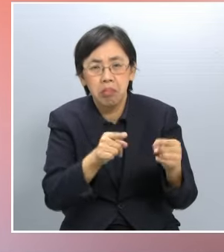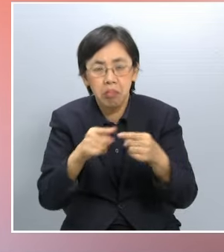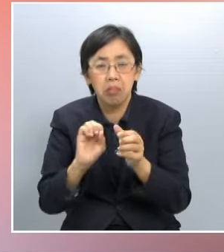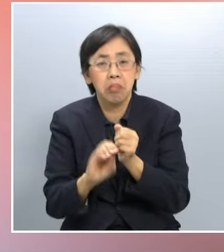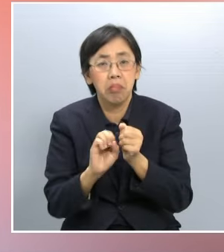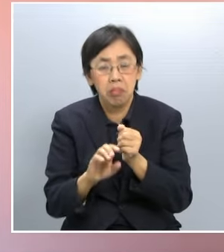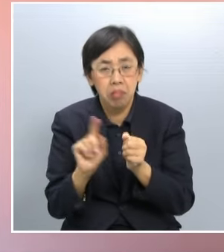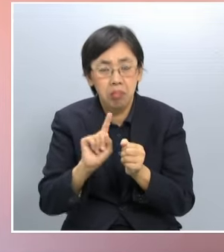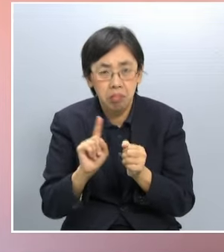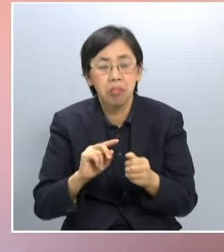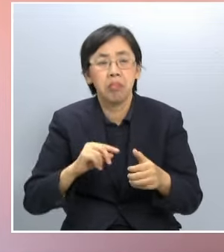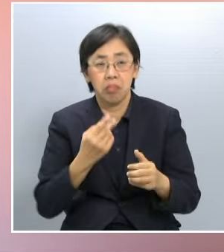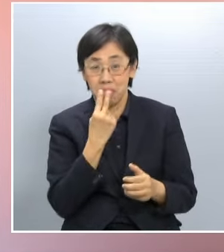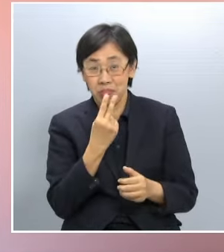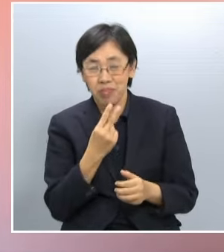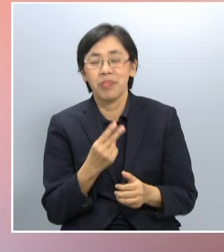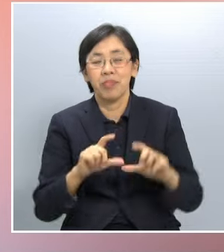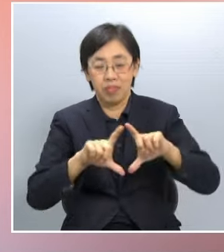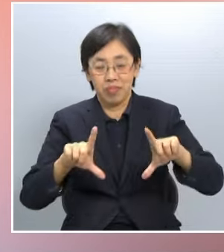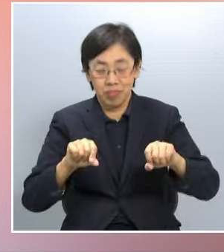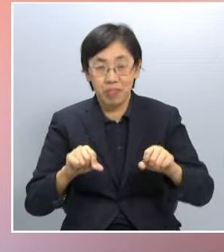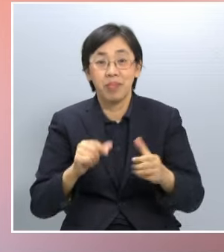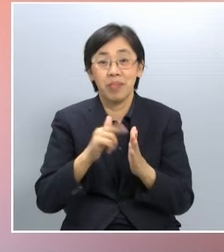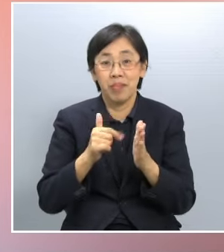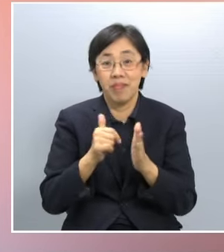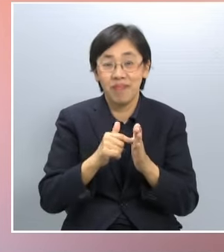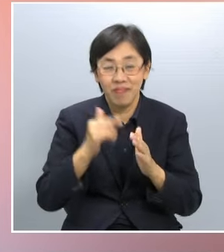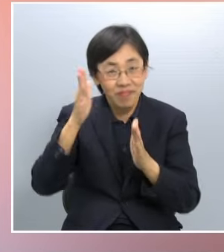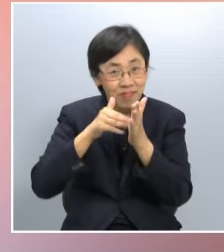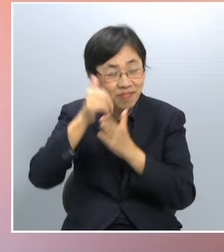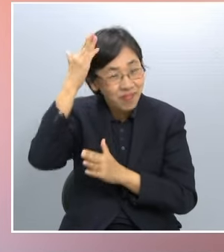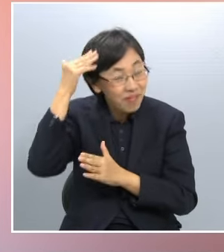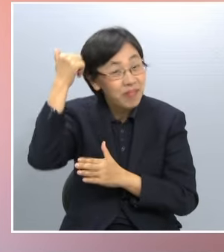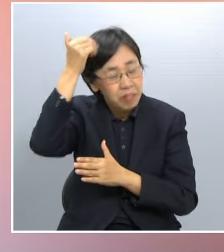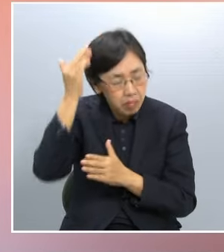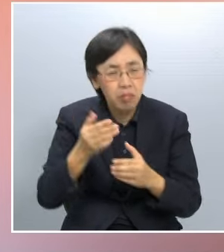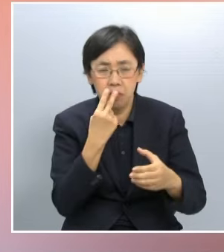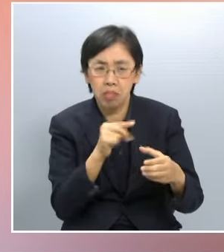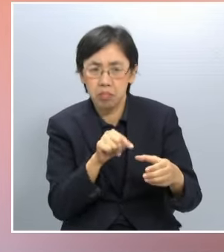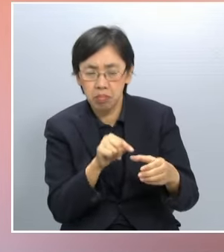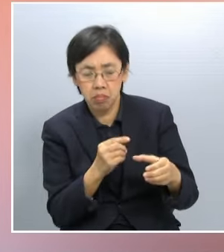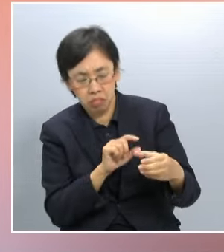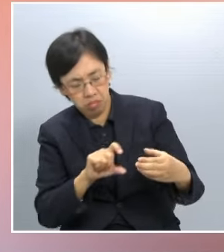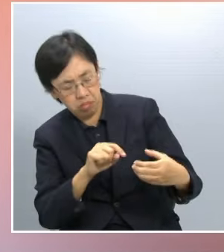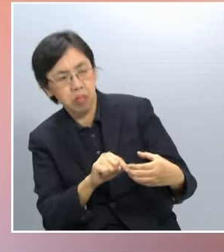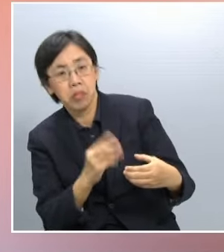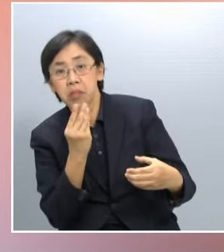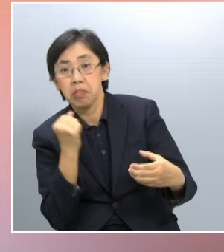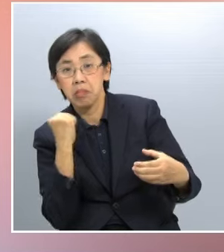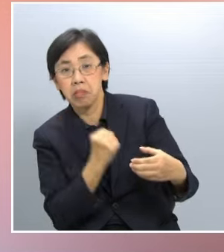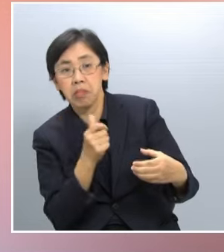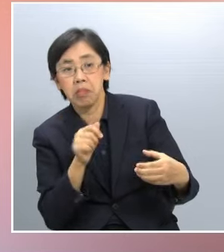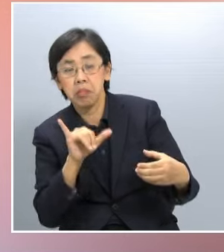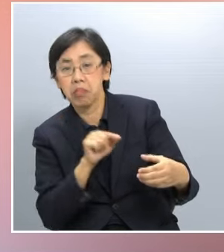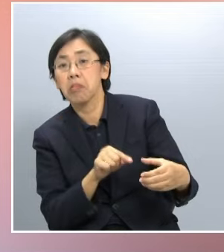เรื่องการตรวจสอบสลาดใช่ตรวจตรวจสอบยาย้อมผมในท้องตลาดสม่ำเสมอยืนยันว่ายาย้อมผมที่มีเลขที่ใบรับจด